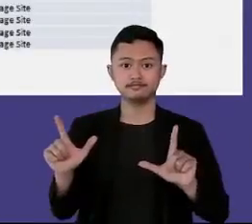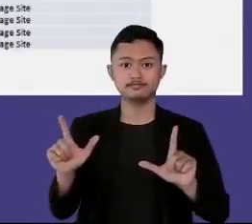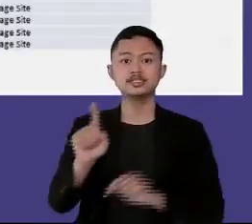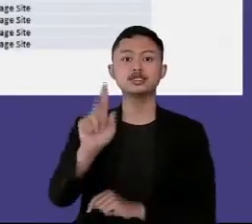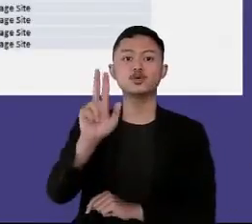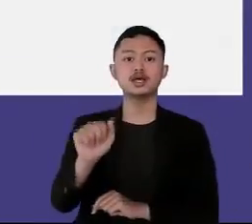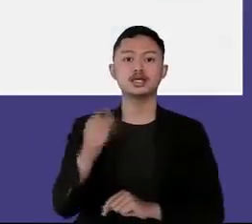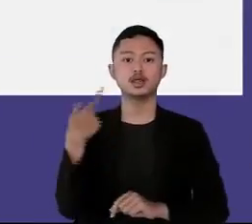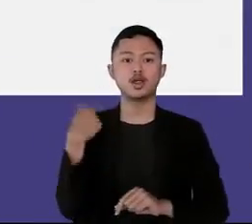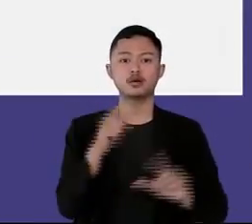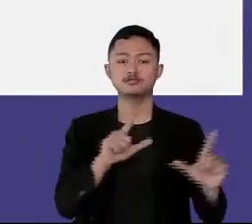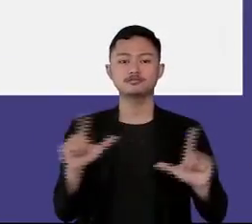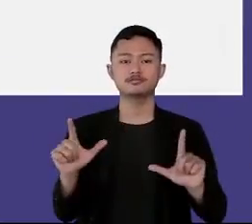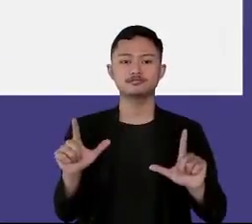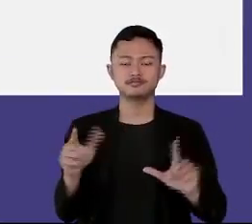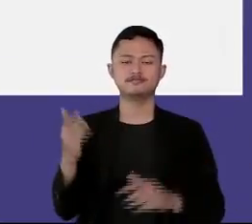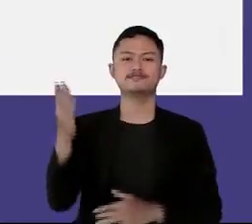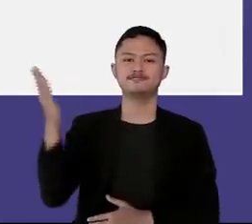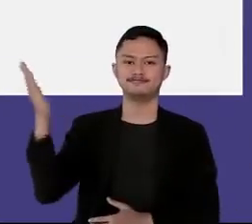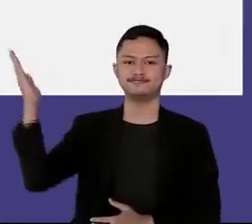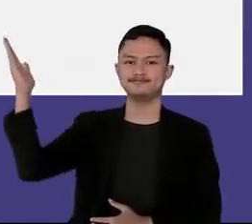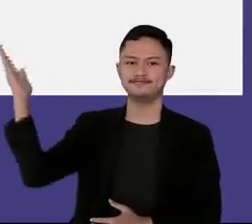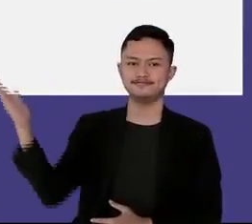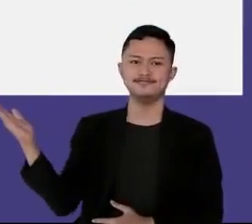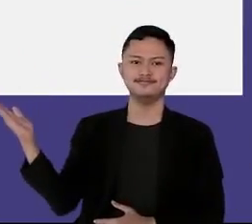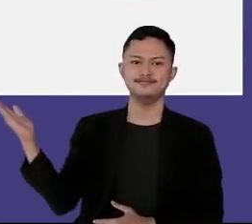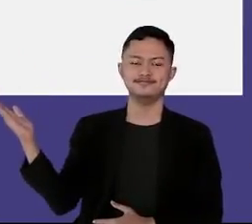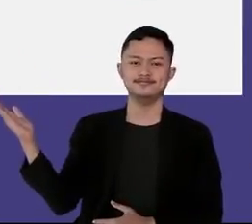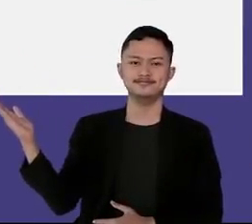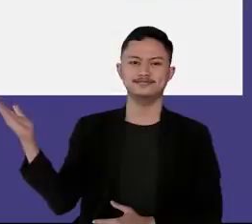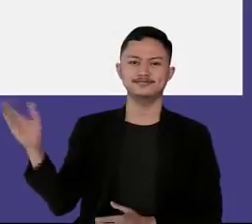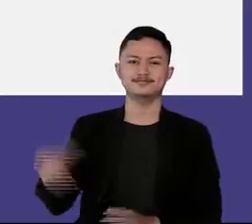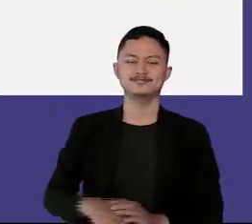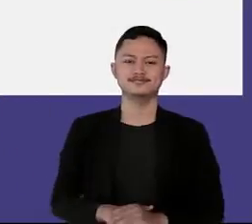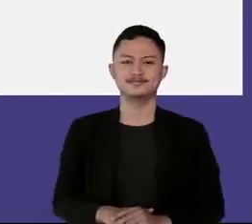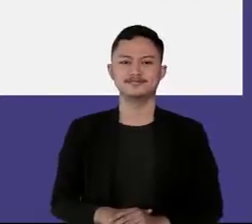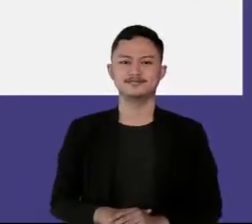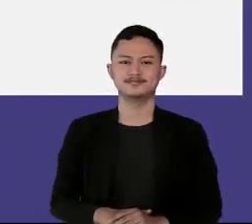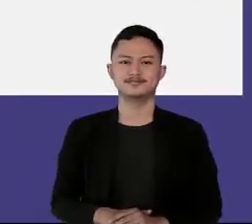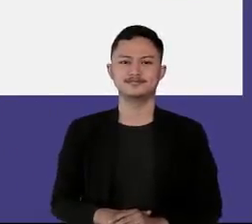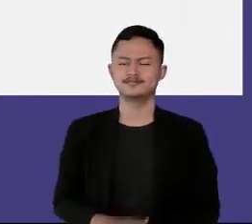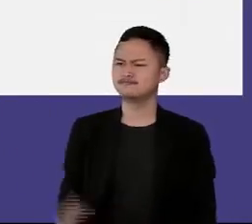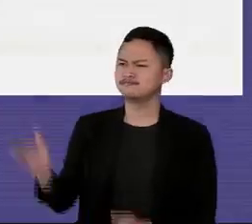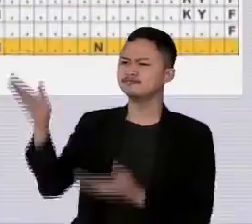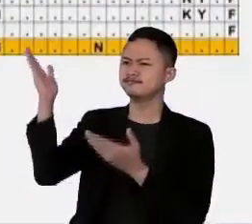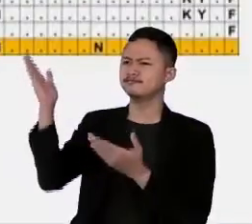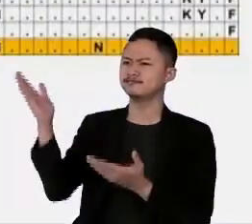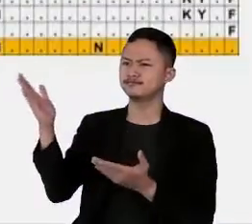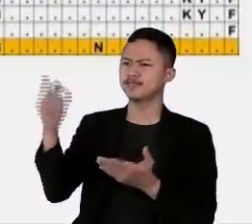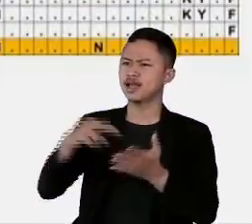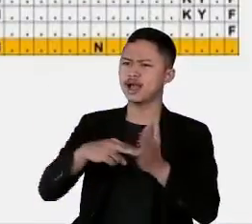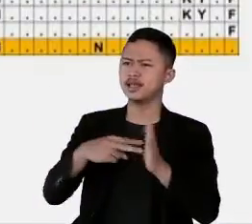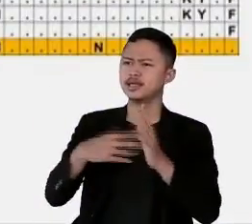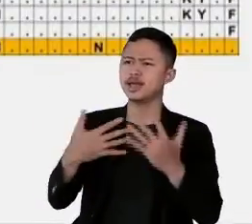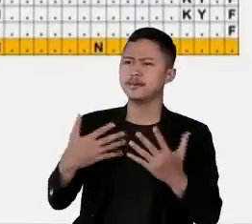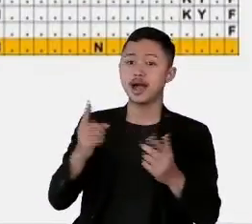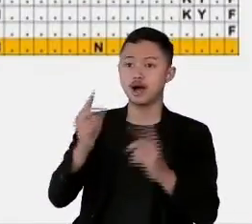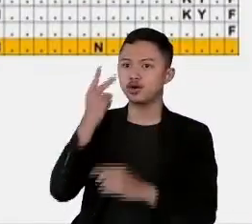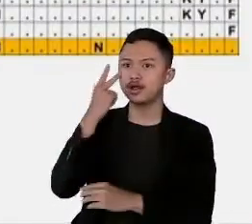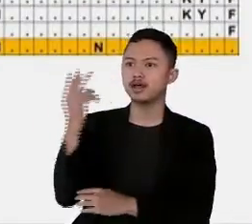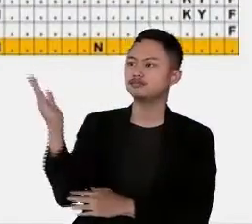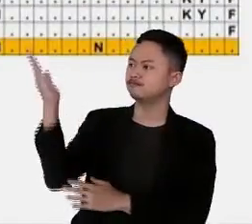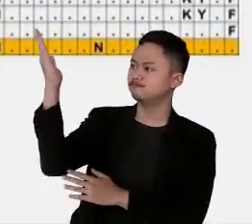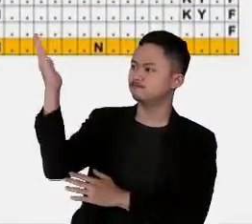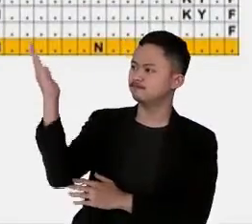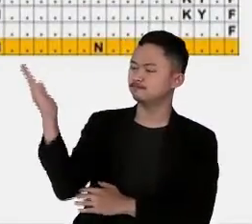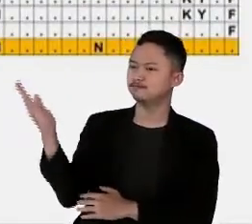ya satu lagi mohon satu lagi ya Ini ini artinya kalau dilihat dari